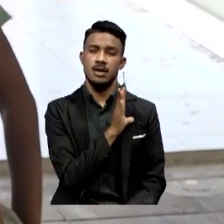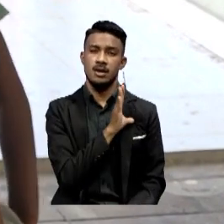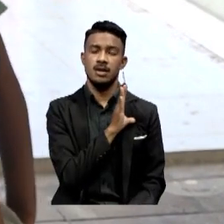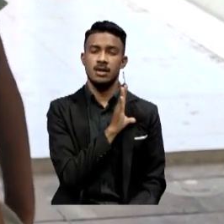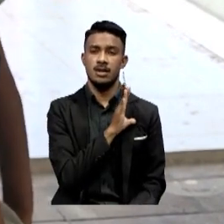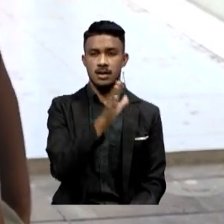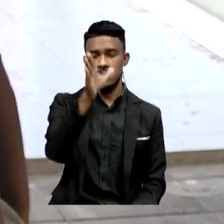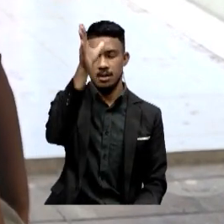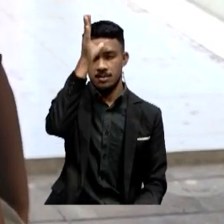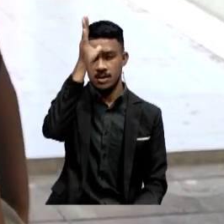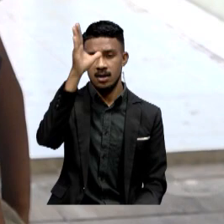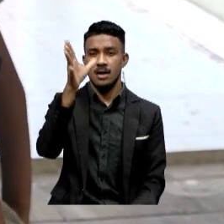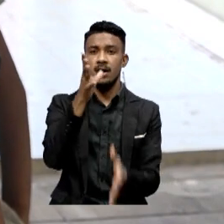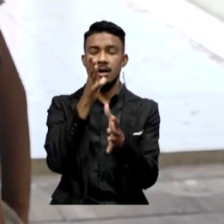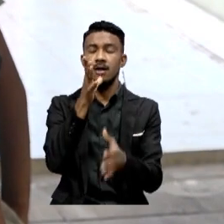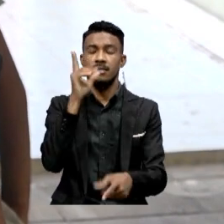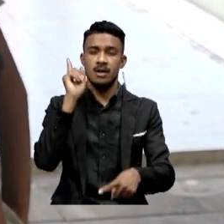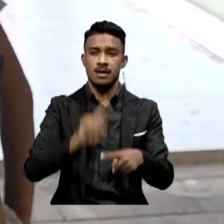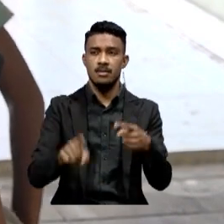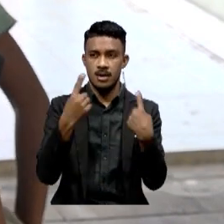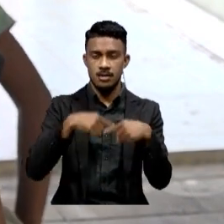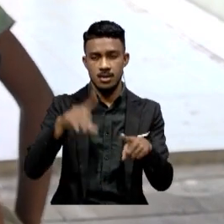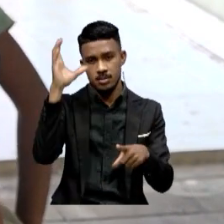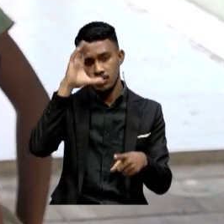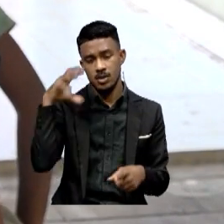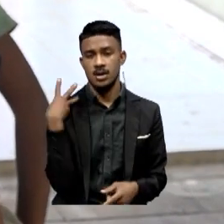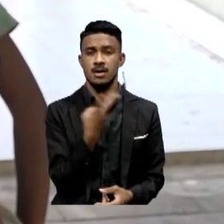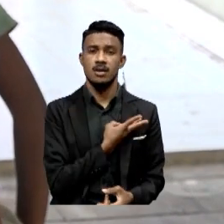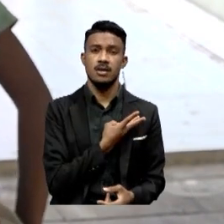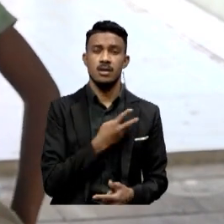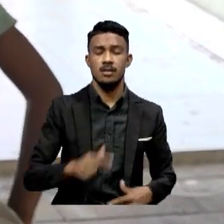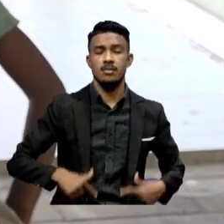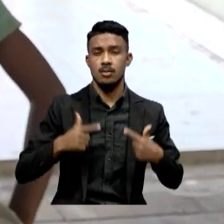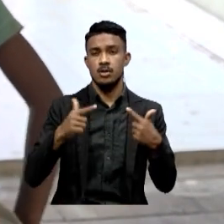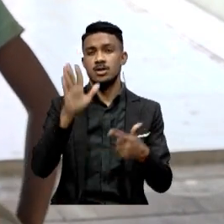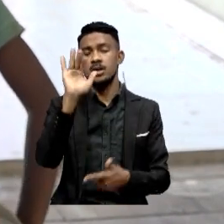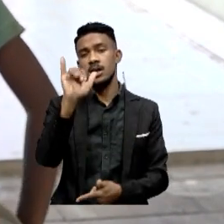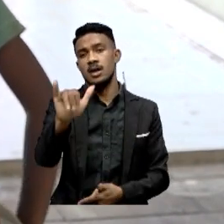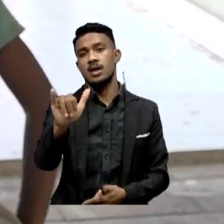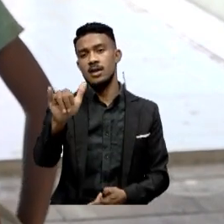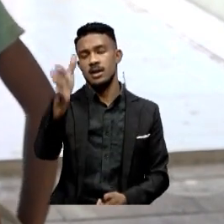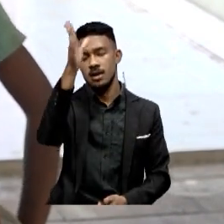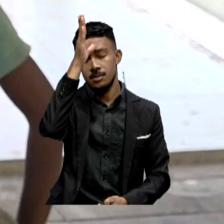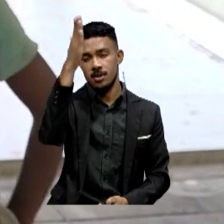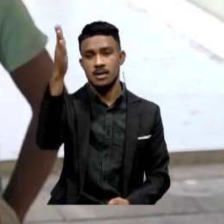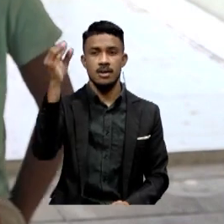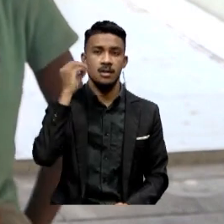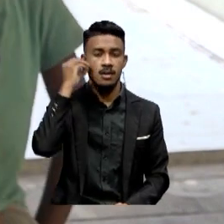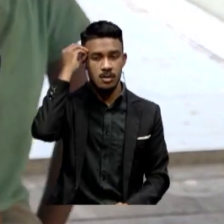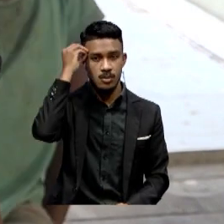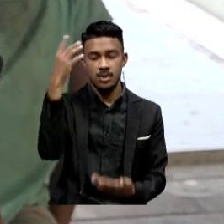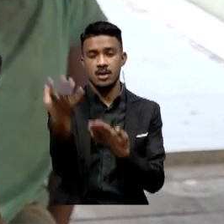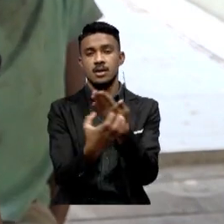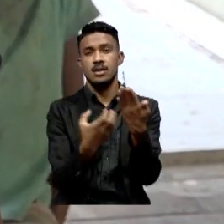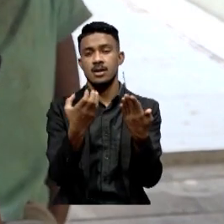lawa, buka itu nih Morris, ane be nih mahela fale ho katua sedih mah hau mah itu na, nih teh mah apa han,